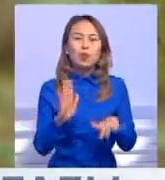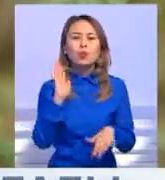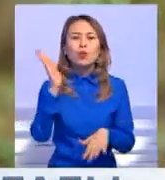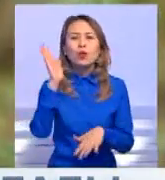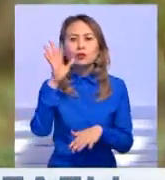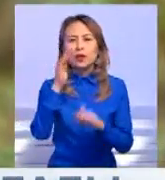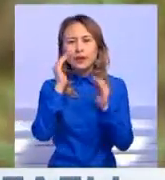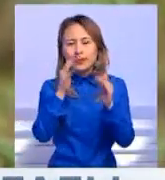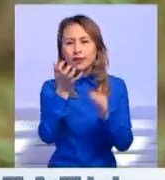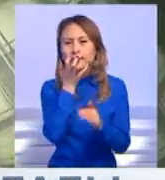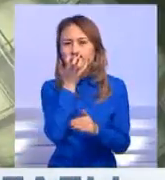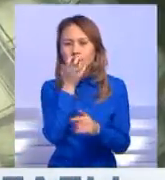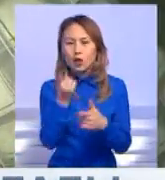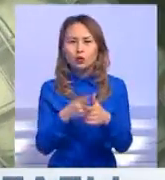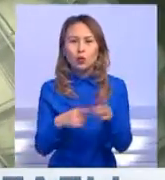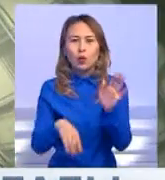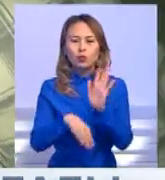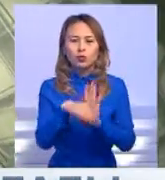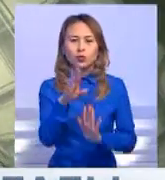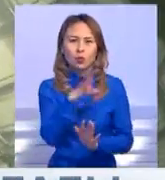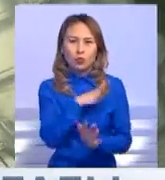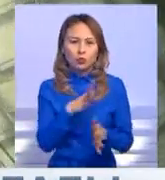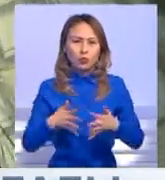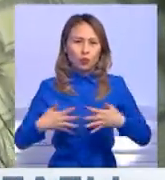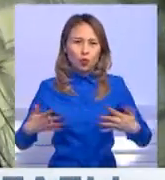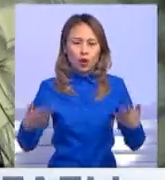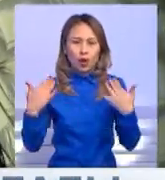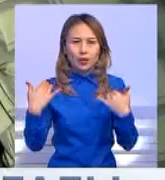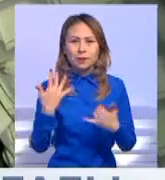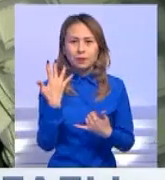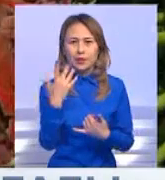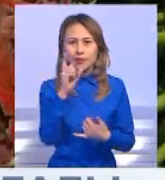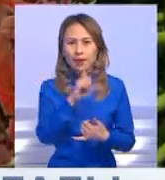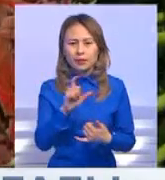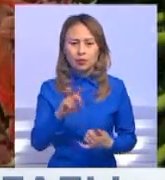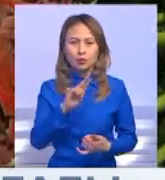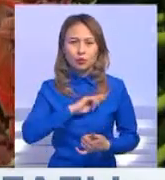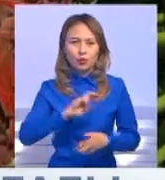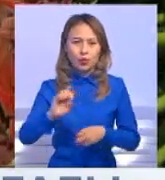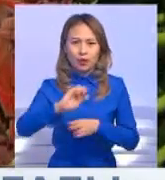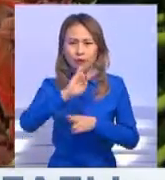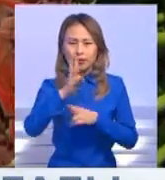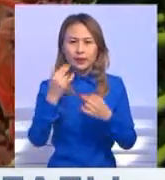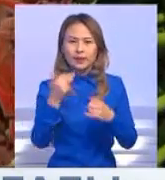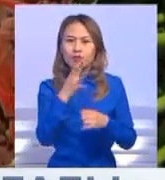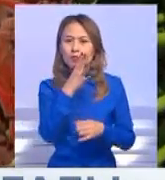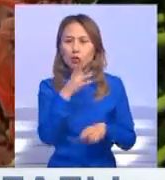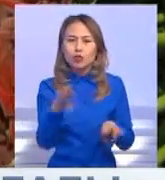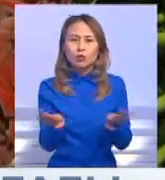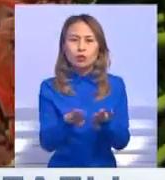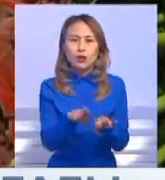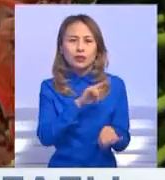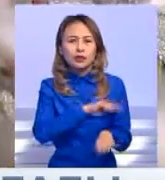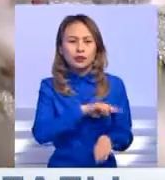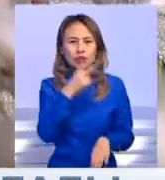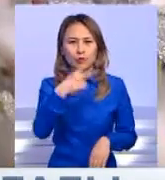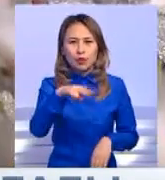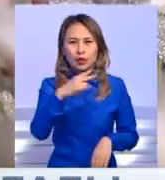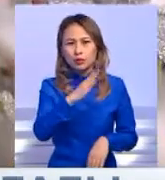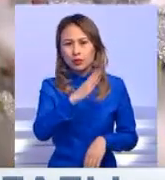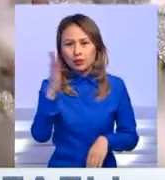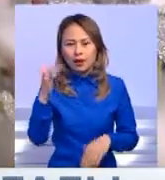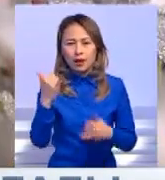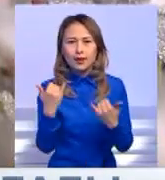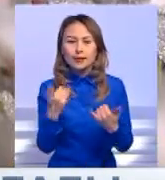болашақта жылжай аумағын кеңейтуді жоспарлап отыр. Қазір 5 адамды жұмыспен қамтыпты. Маусым кезінде мұндағы жұмысшылар саны